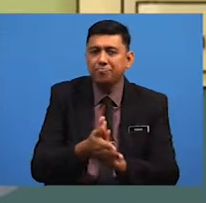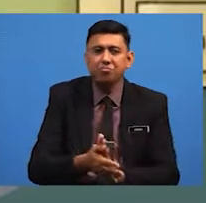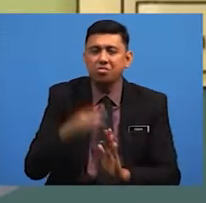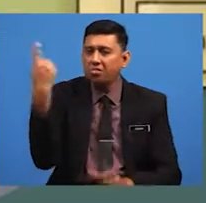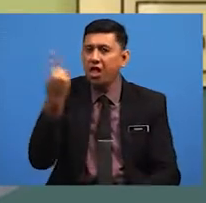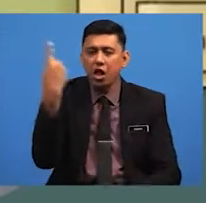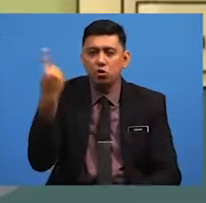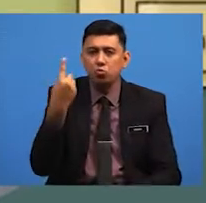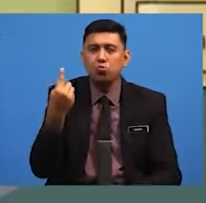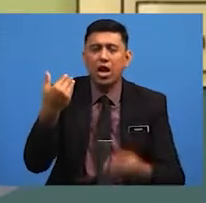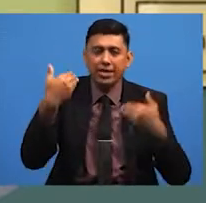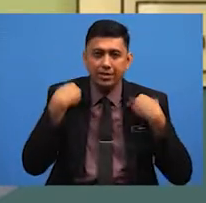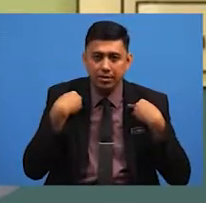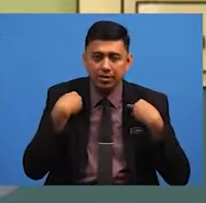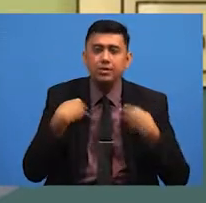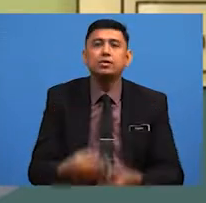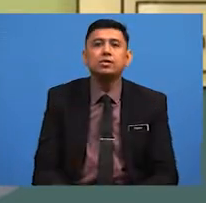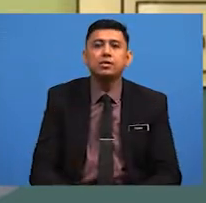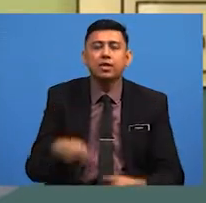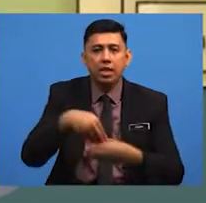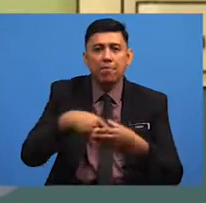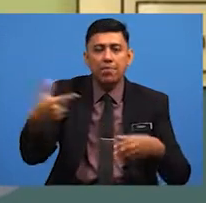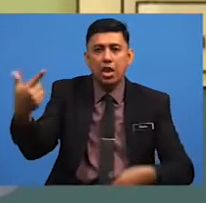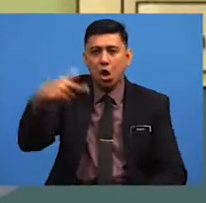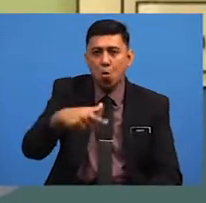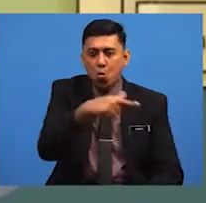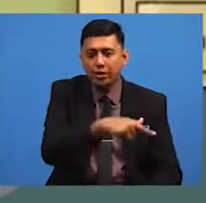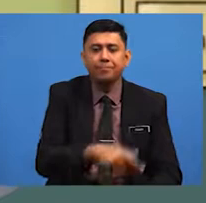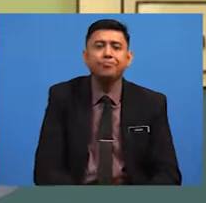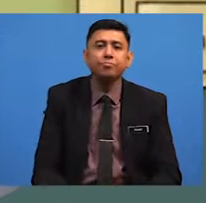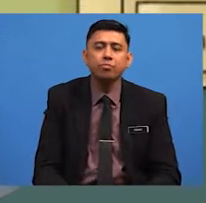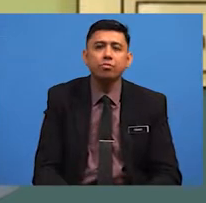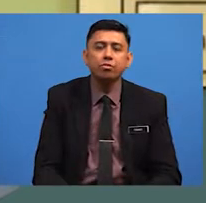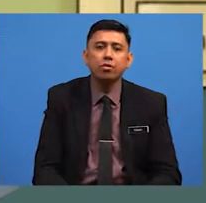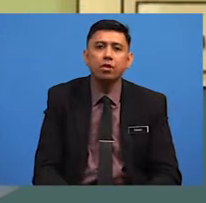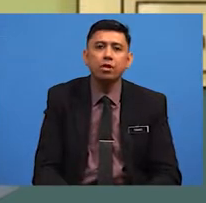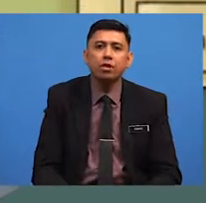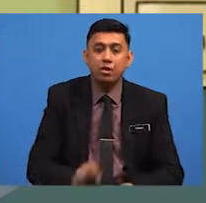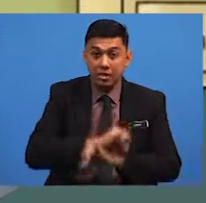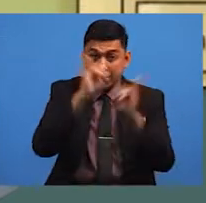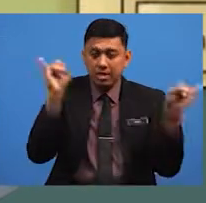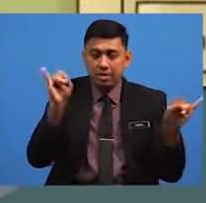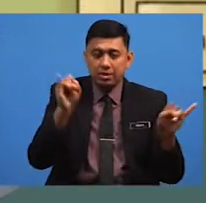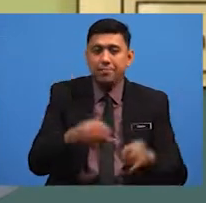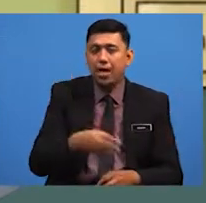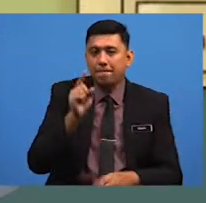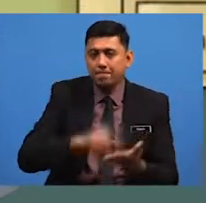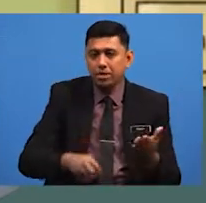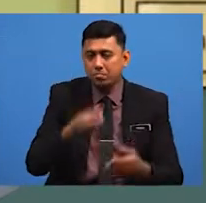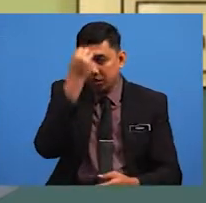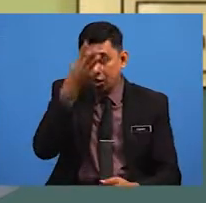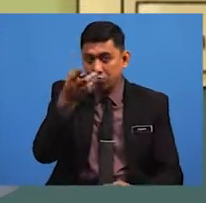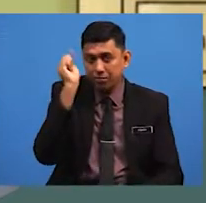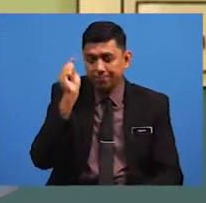wujud di permukaan laut macam mana murid-murid jelas penerangan ceguk Jadi